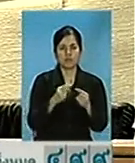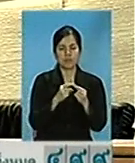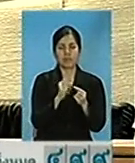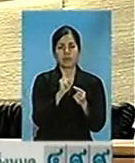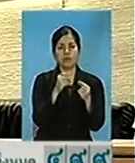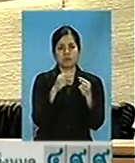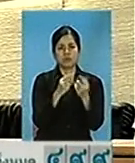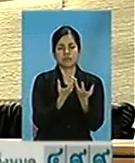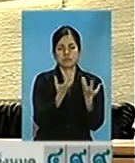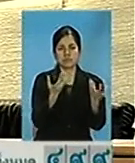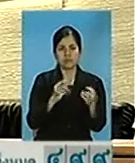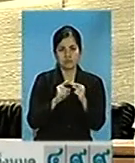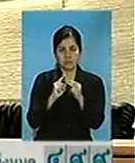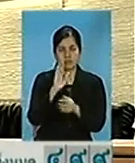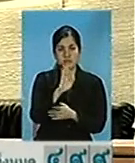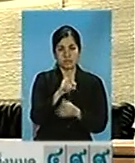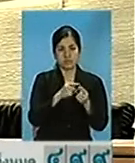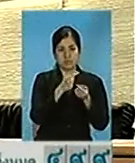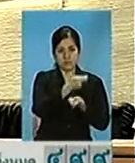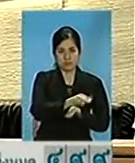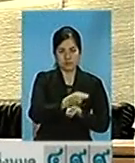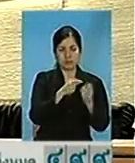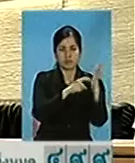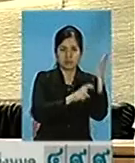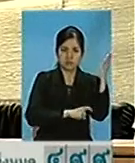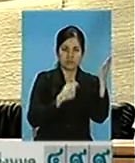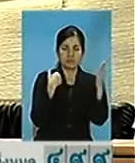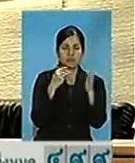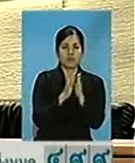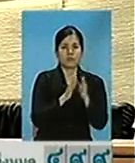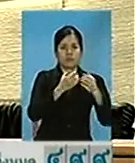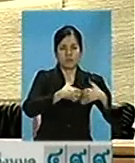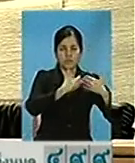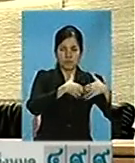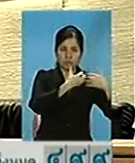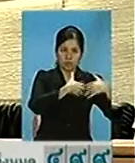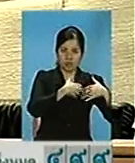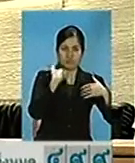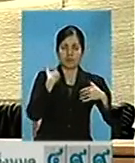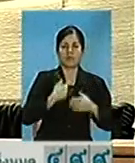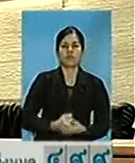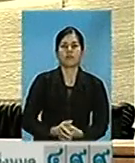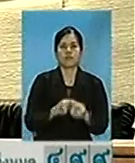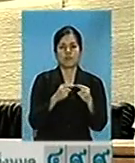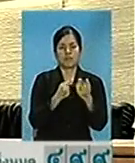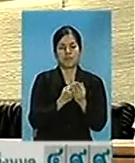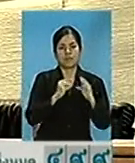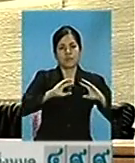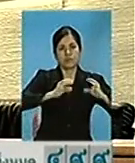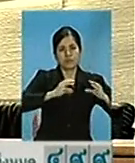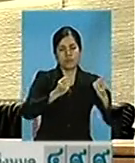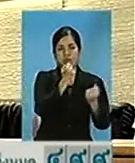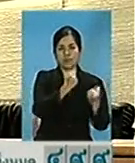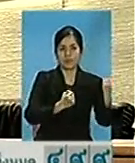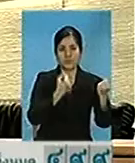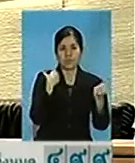นั้นรวมถึงโรงงานผลิตยางรถยนต์ด้